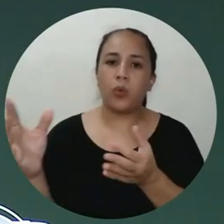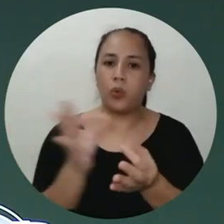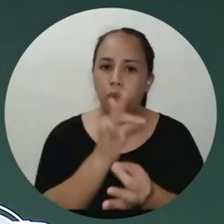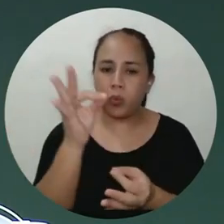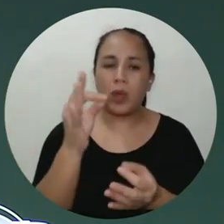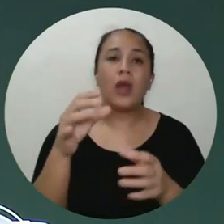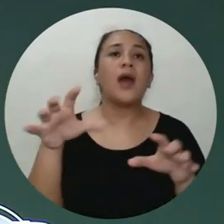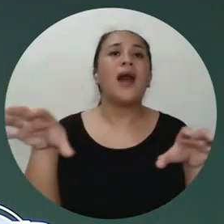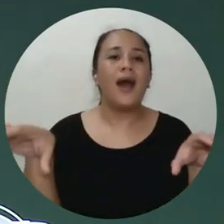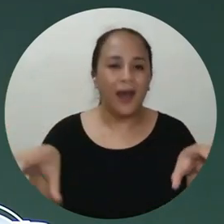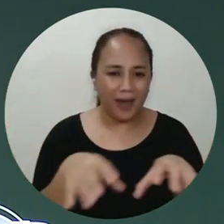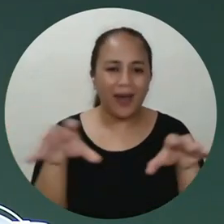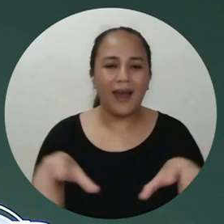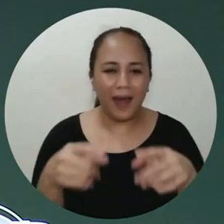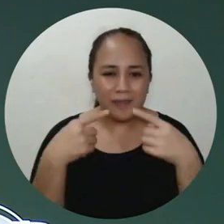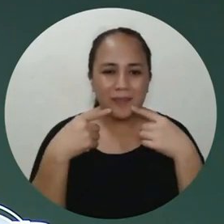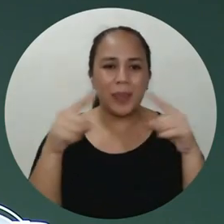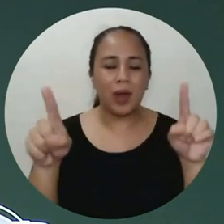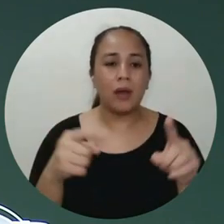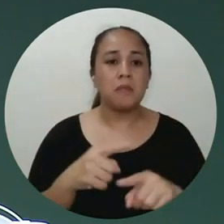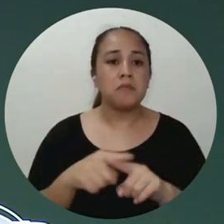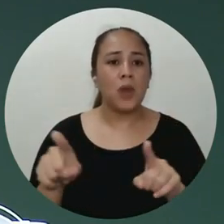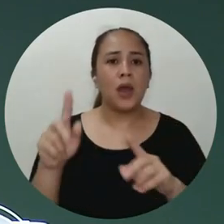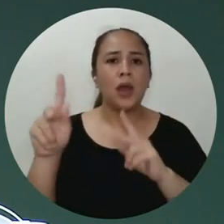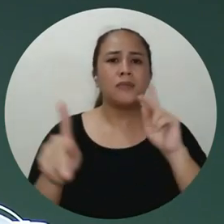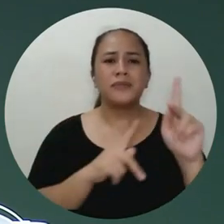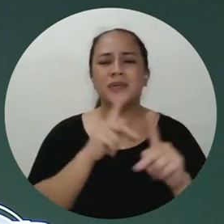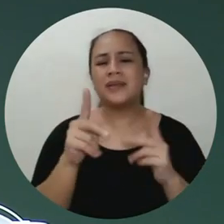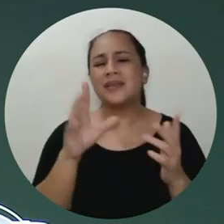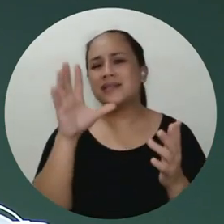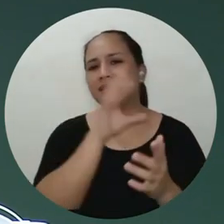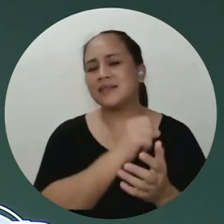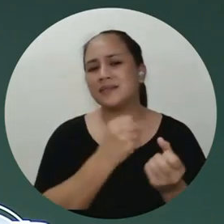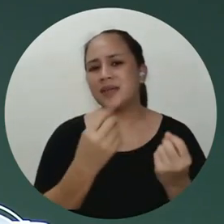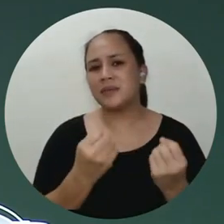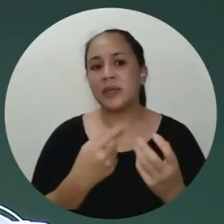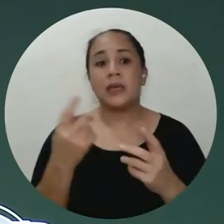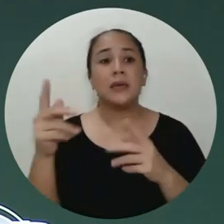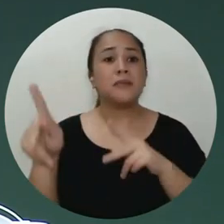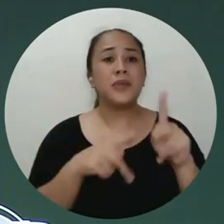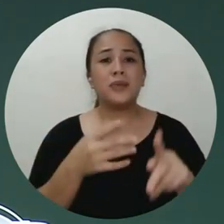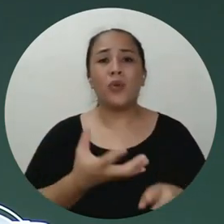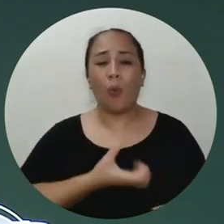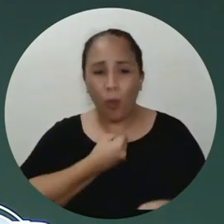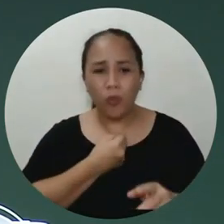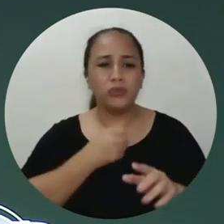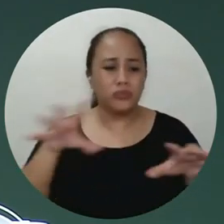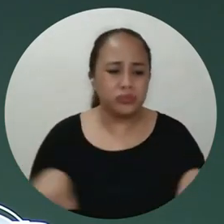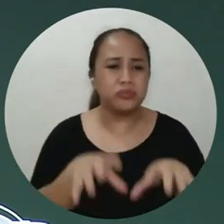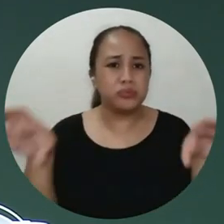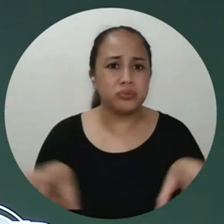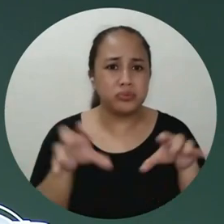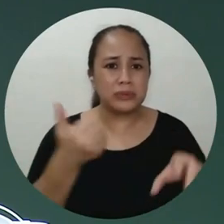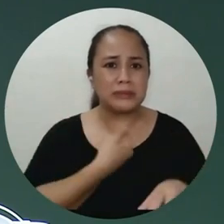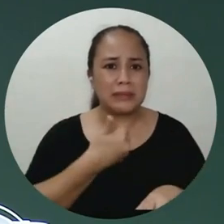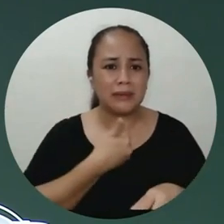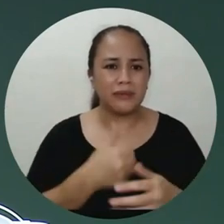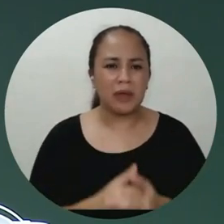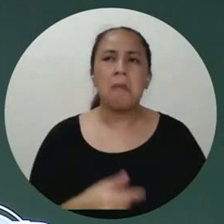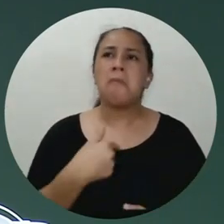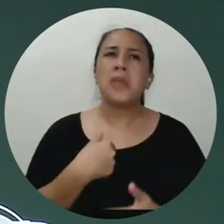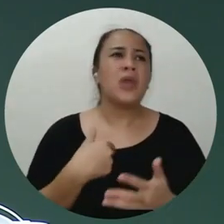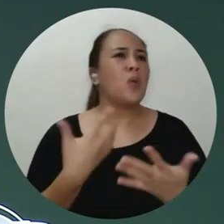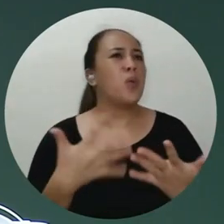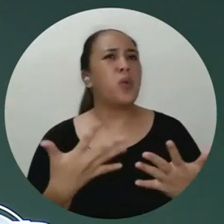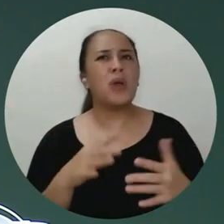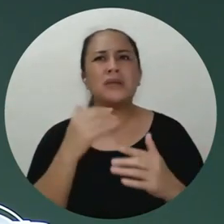carried out. But people have this misunderstanding. 그래. People try to do it themselves. 나는 뭐 부족합니다. And they say, "Oh, I'm so inadequate." 네 부족한